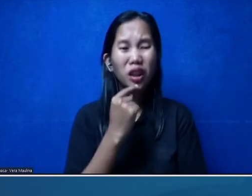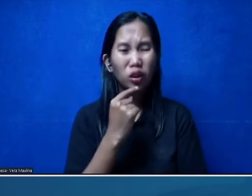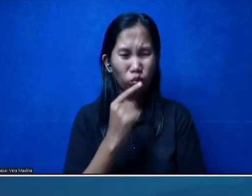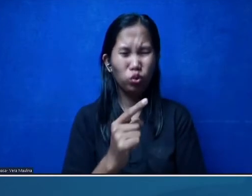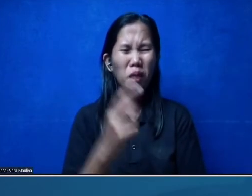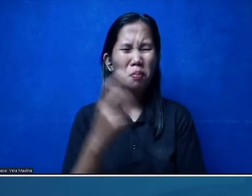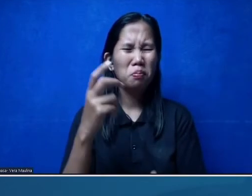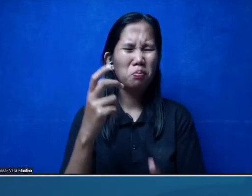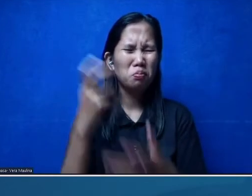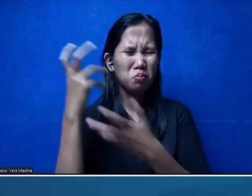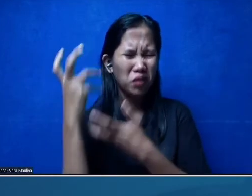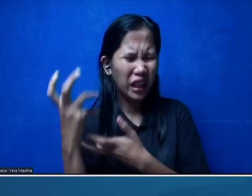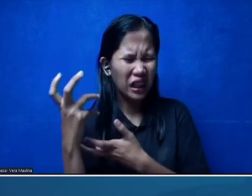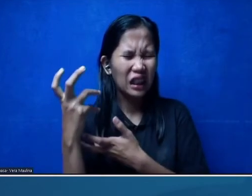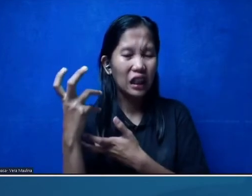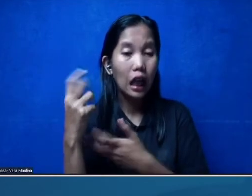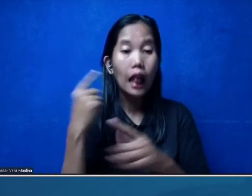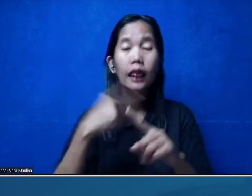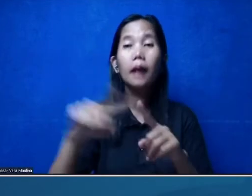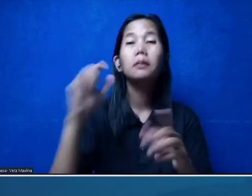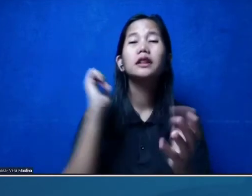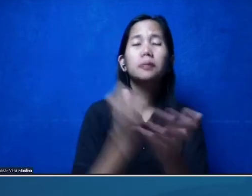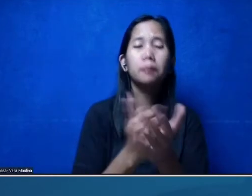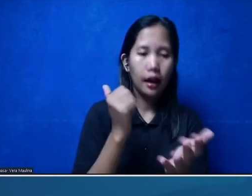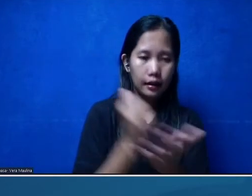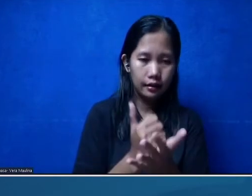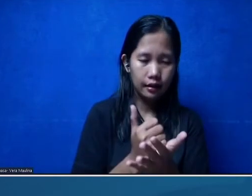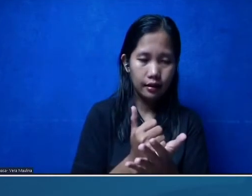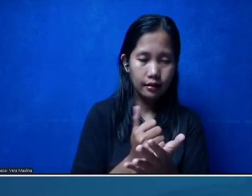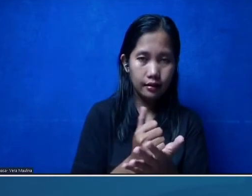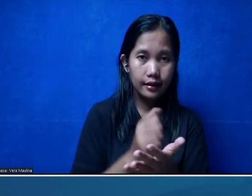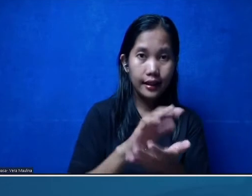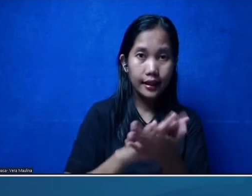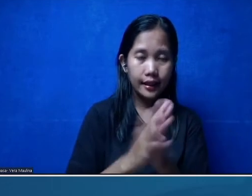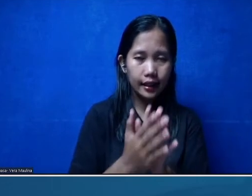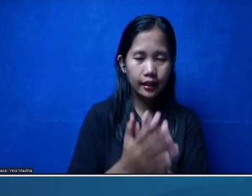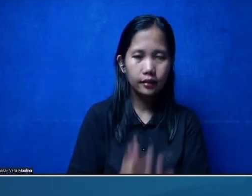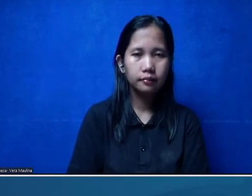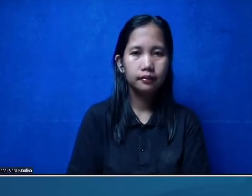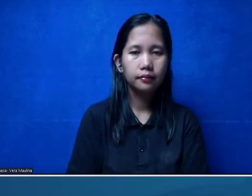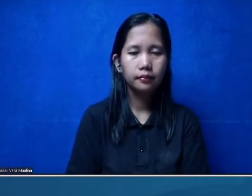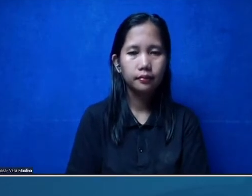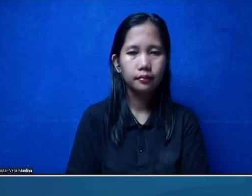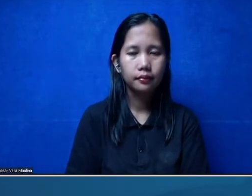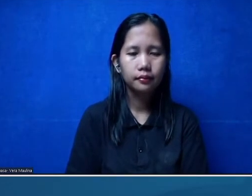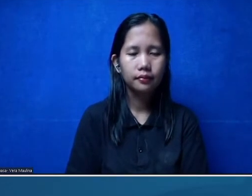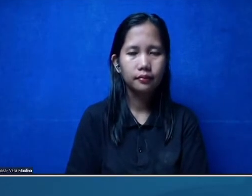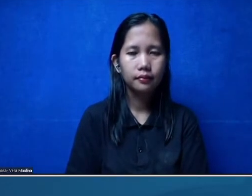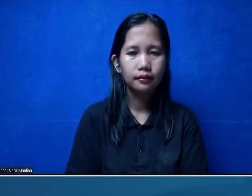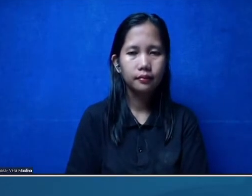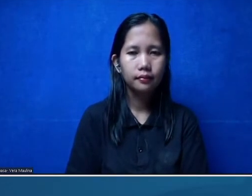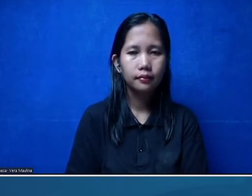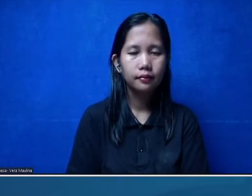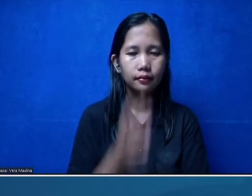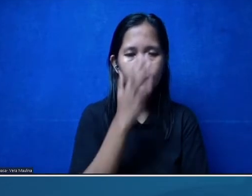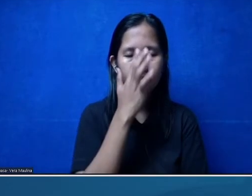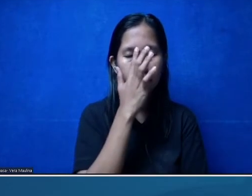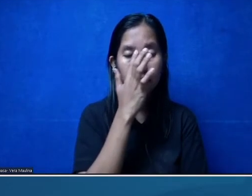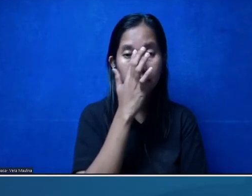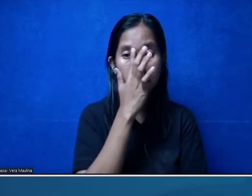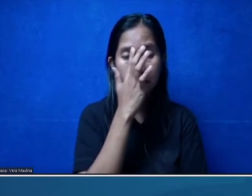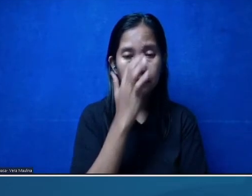kemenangan janji-janji kelepas kemudian penyelesaian yang berikut Allah memberikan penebusan